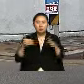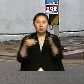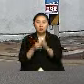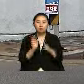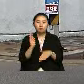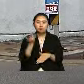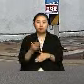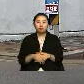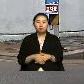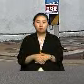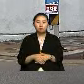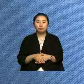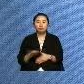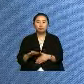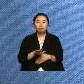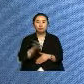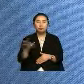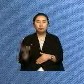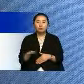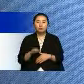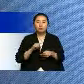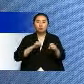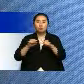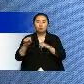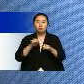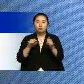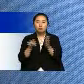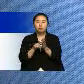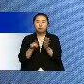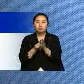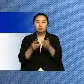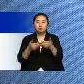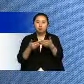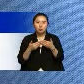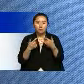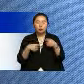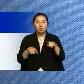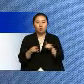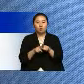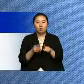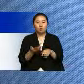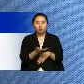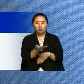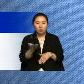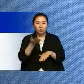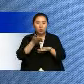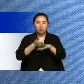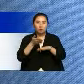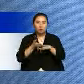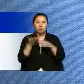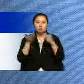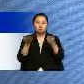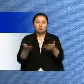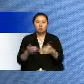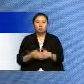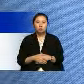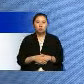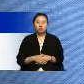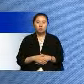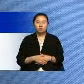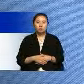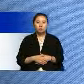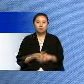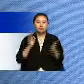종지부를 찍었습니다. 저희 석투번 활동을 지지해 주시고 함께해 주신 시민 여러분께 감사의 말씀 다시 한번